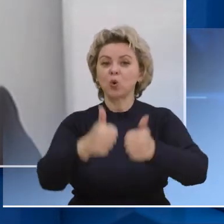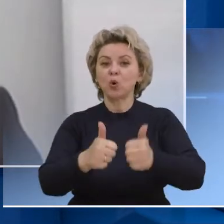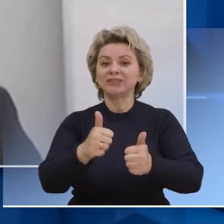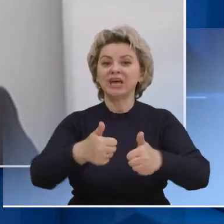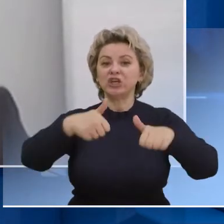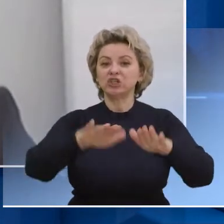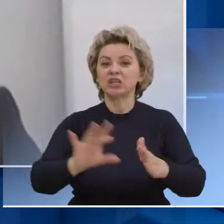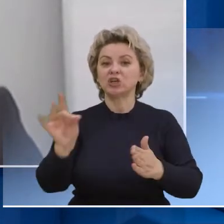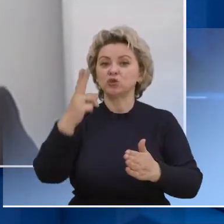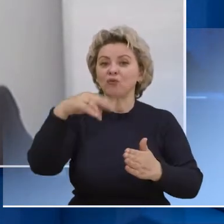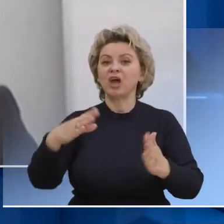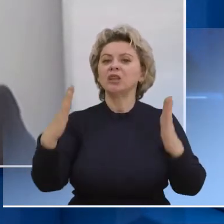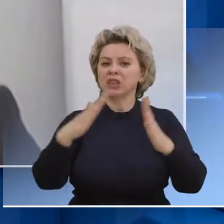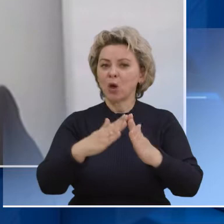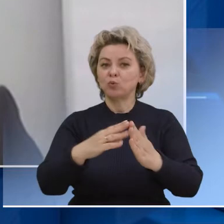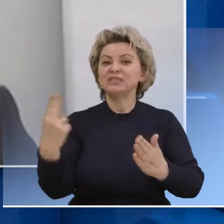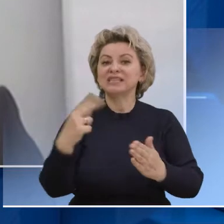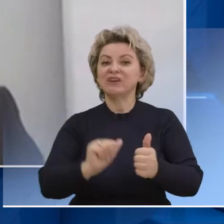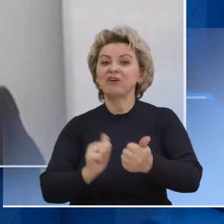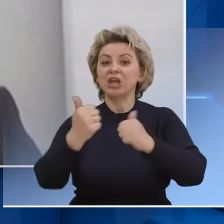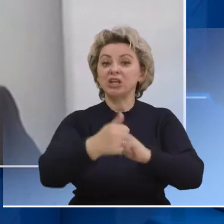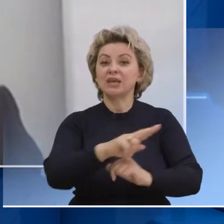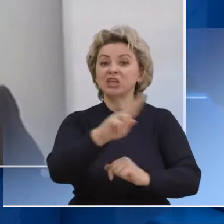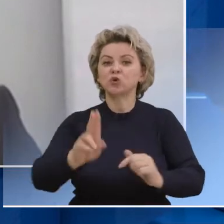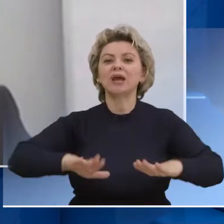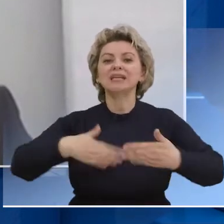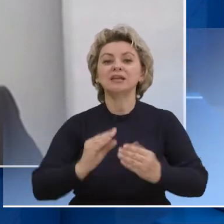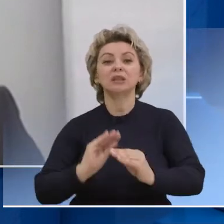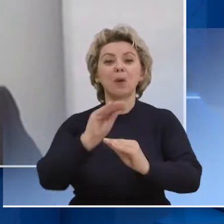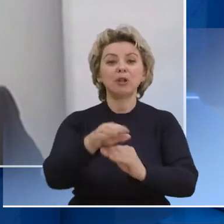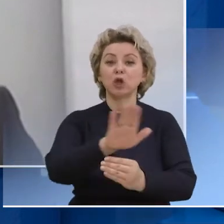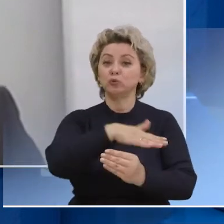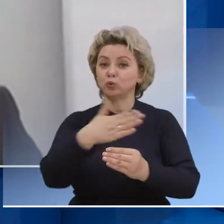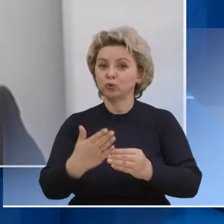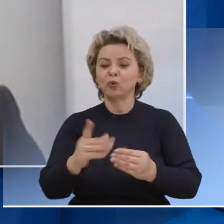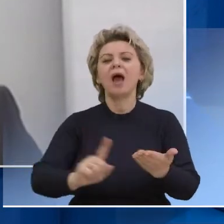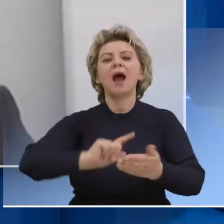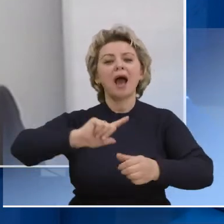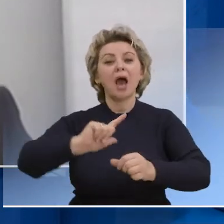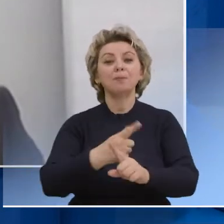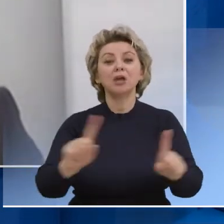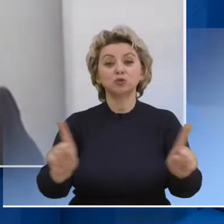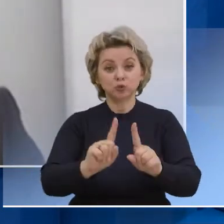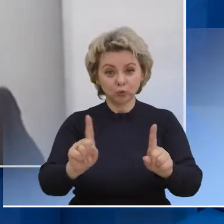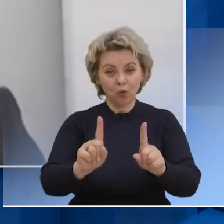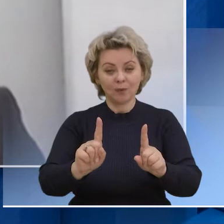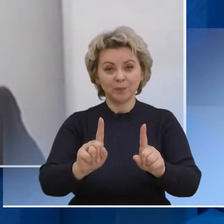конкурса IT-решений «Ростов-на-Дому. Цифровые лидеры». Насколько эти инициативы дополняют друг друга? И, опять же,